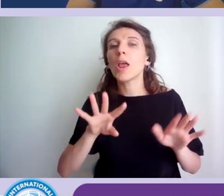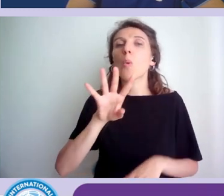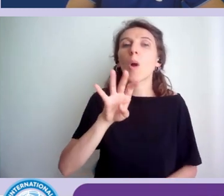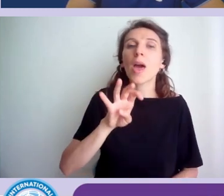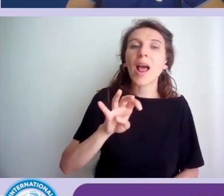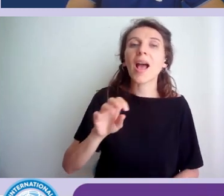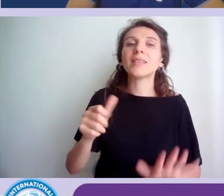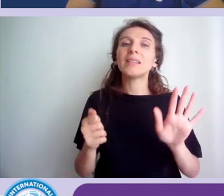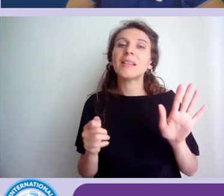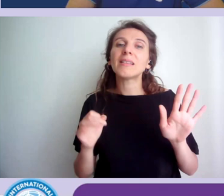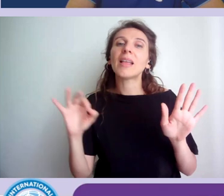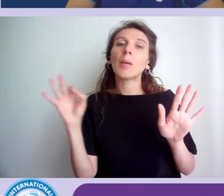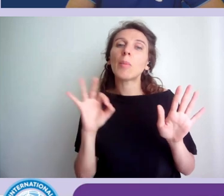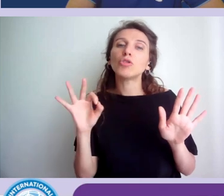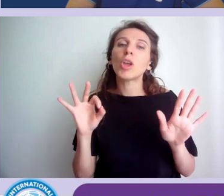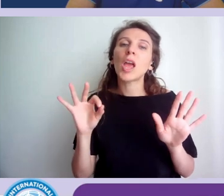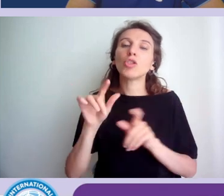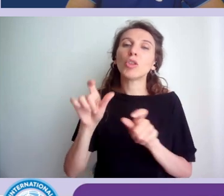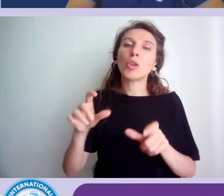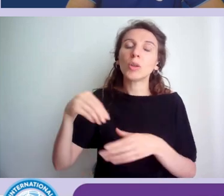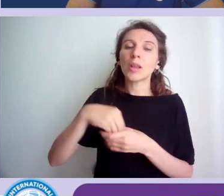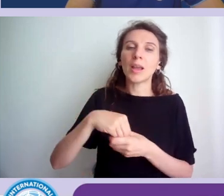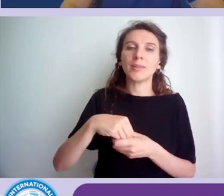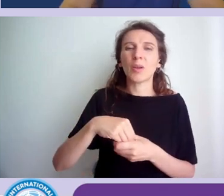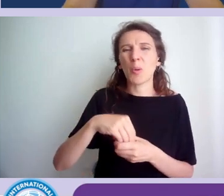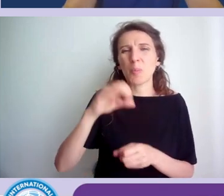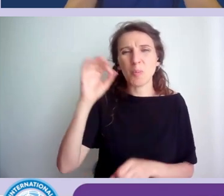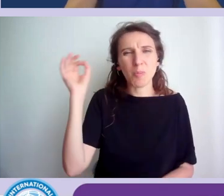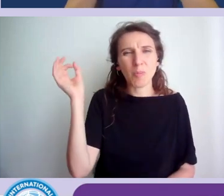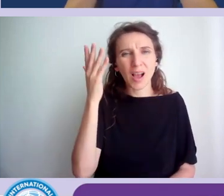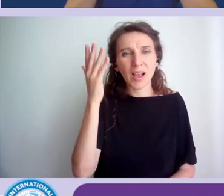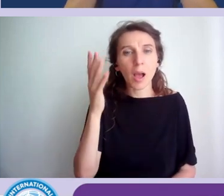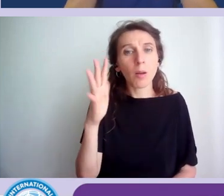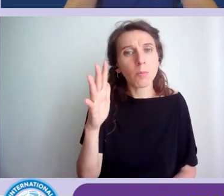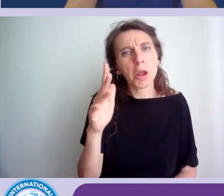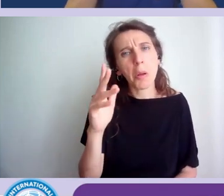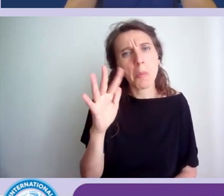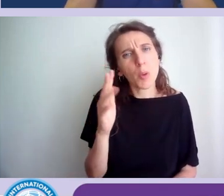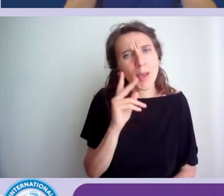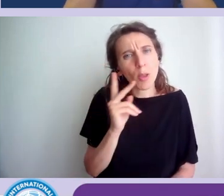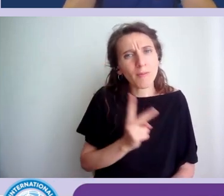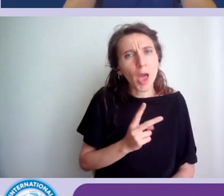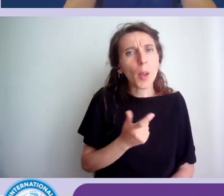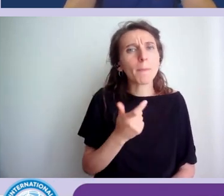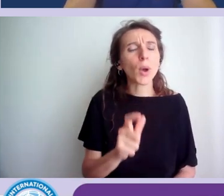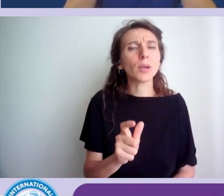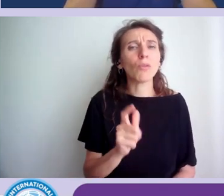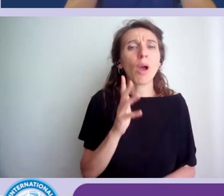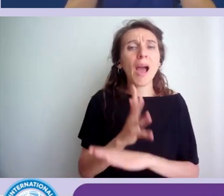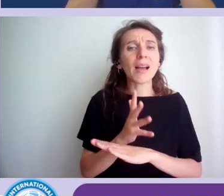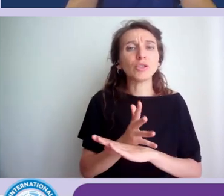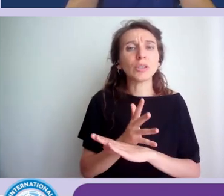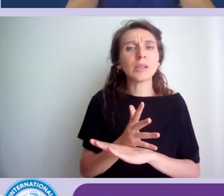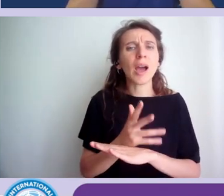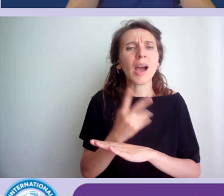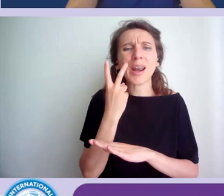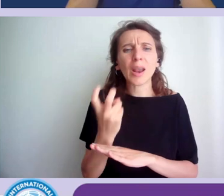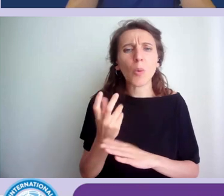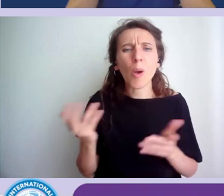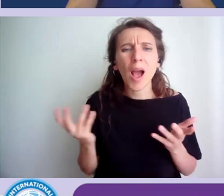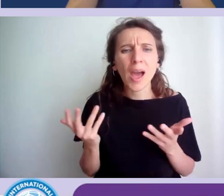60% degli utenti Sì sono sparati un po' a caso ma è più o meno vero perché l'accessibilità